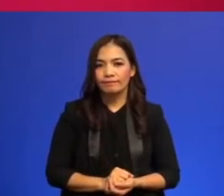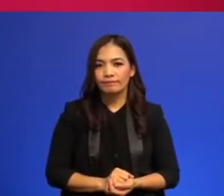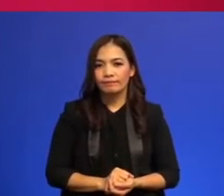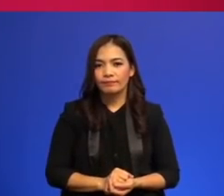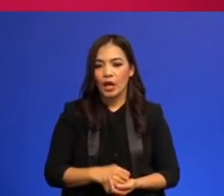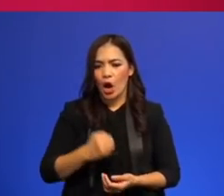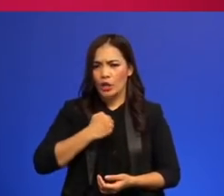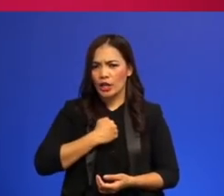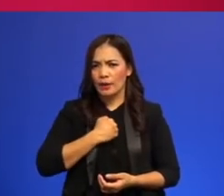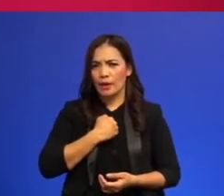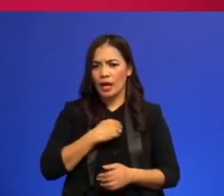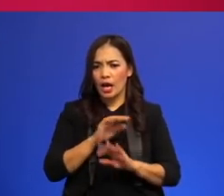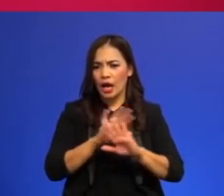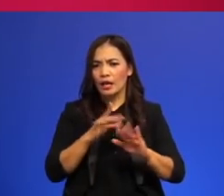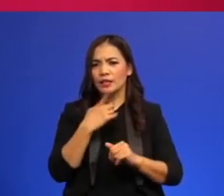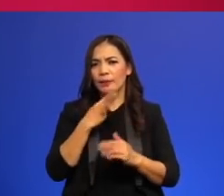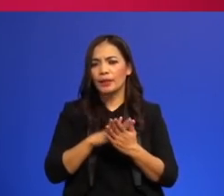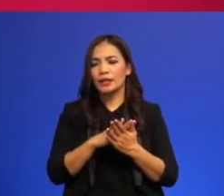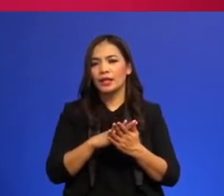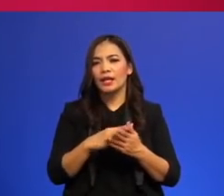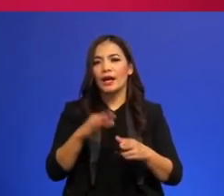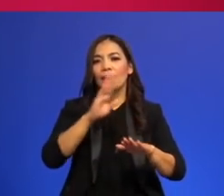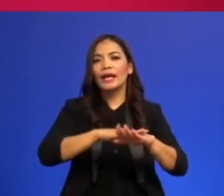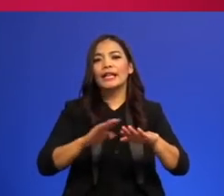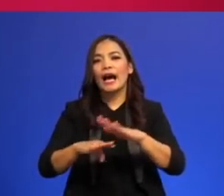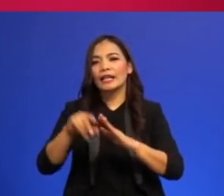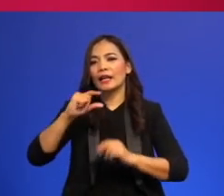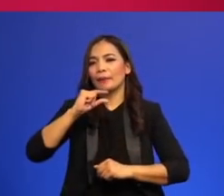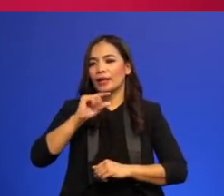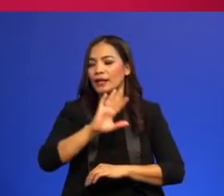Dendam ya dendam, jangan pakai tangan pendeta loh.